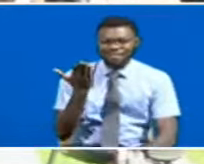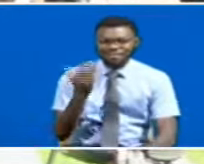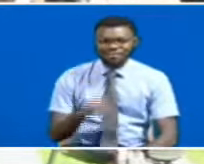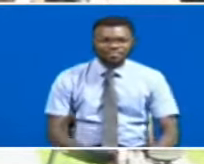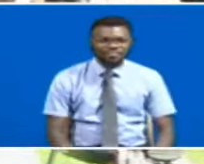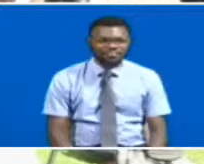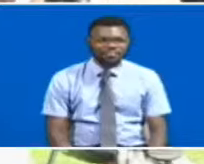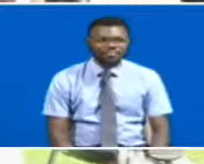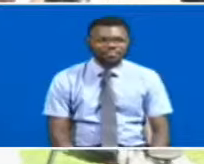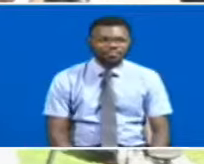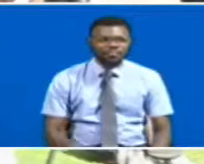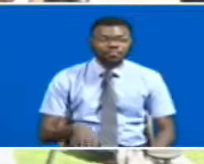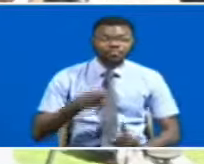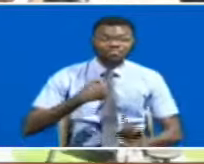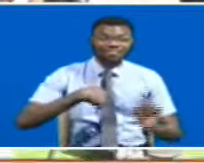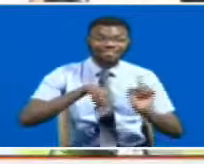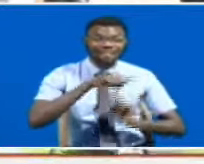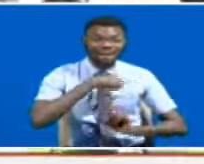Shot a good round of